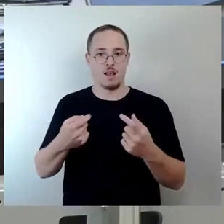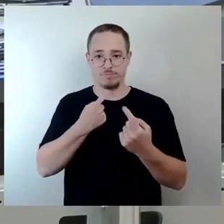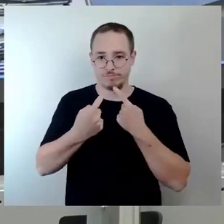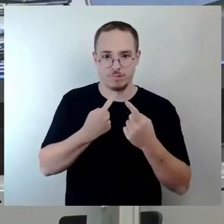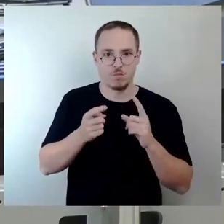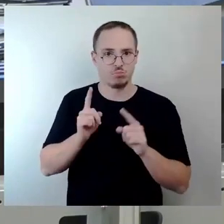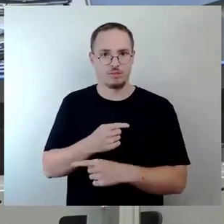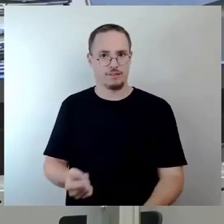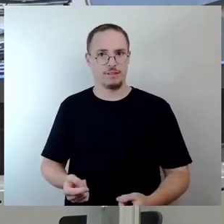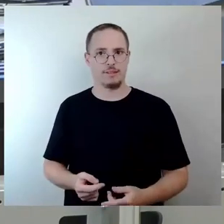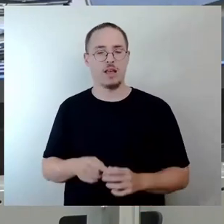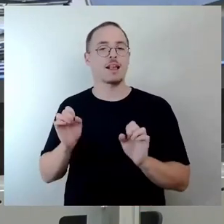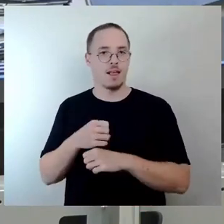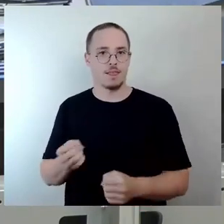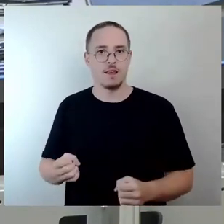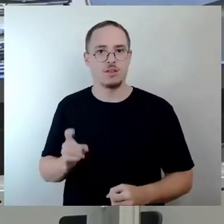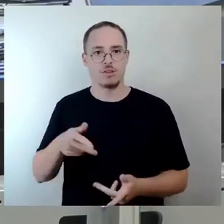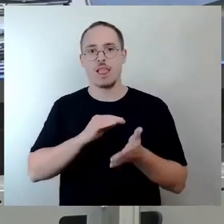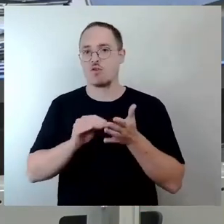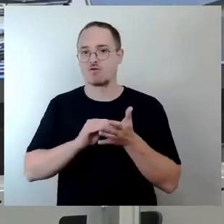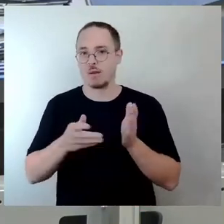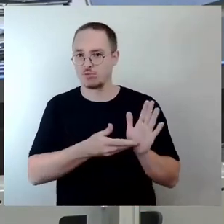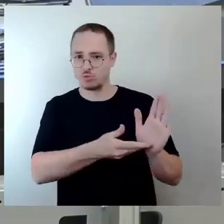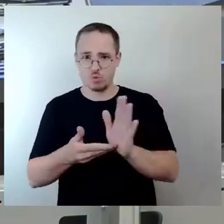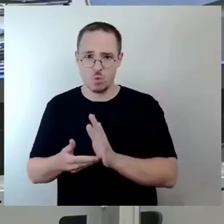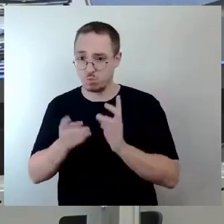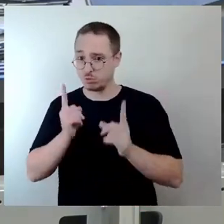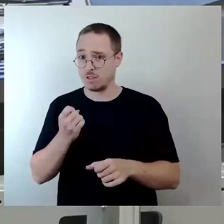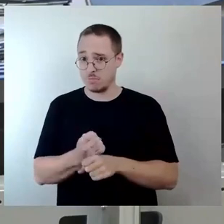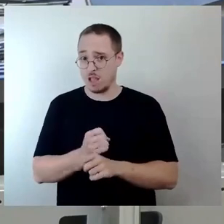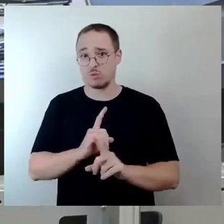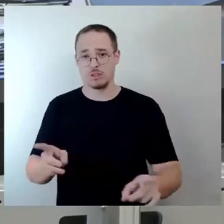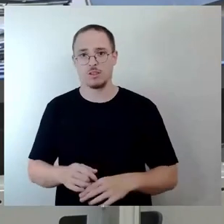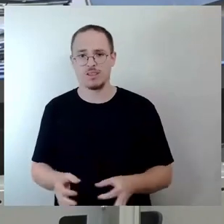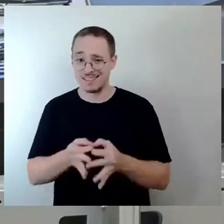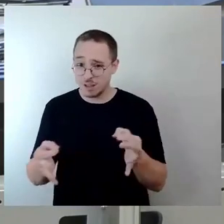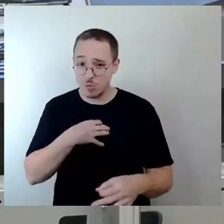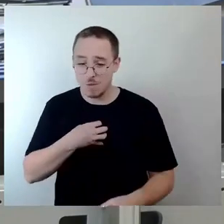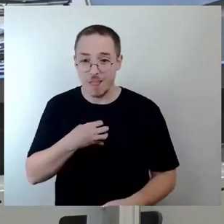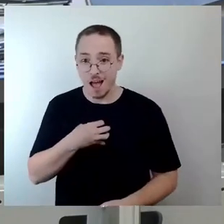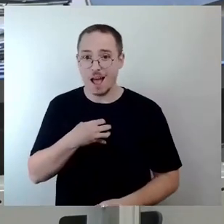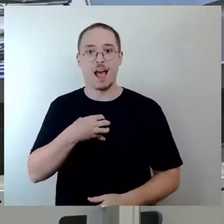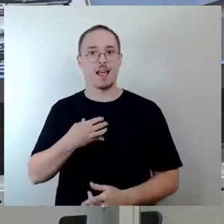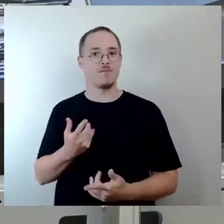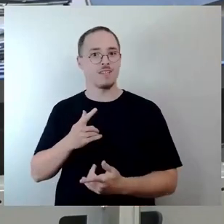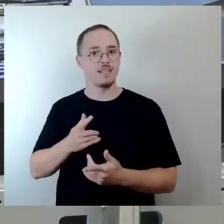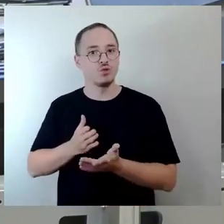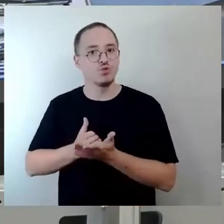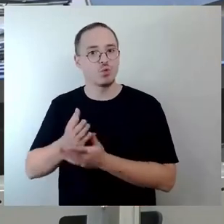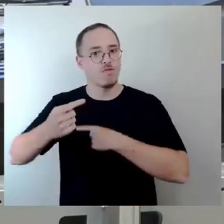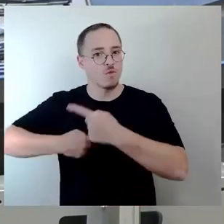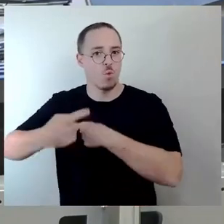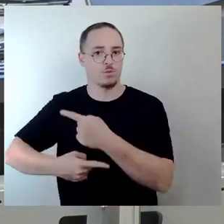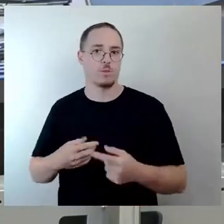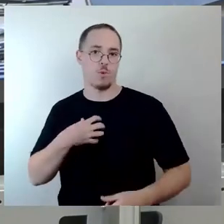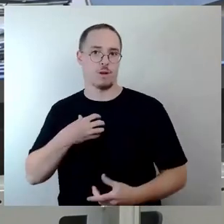ausschreiben? Wir haben hier kein Satzungsproblem, wir haben ein Vollzugsproblem. Und das Vollzugsproblem haben wir genau auch